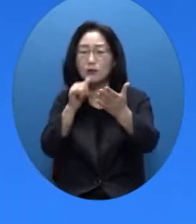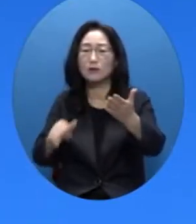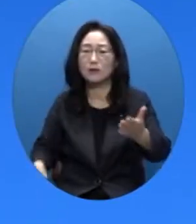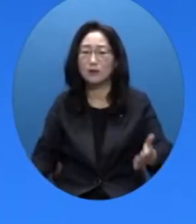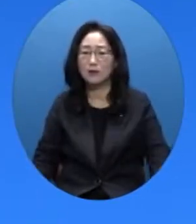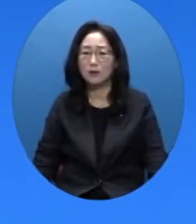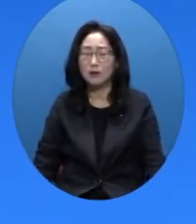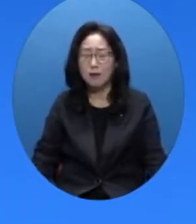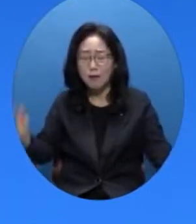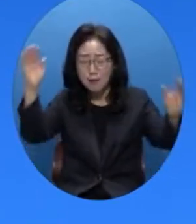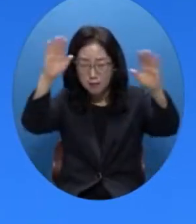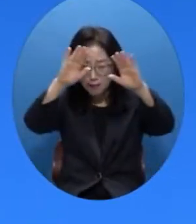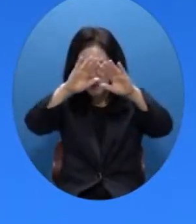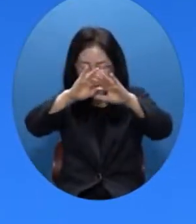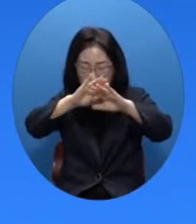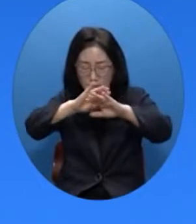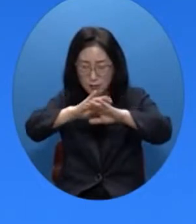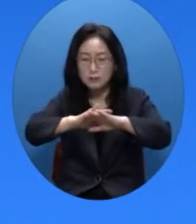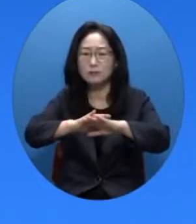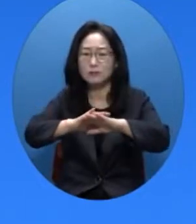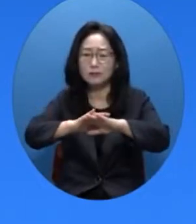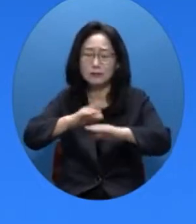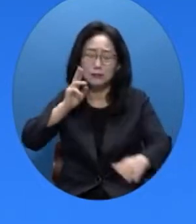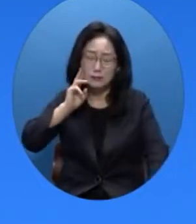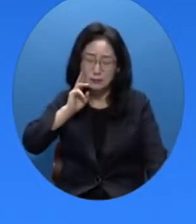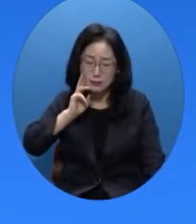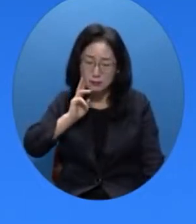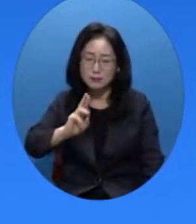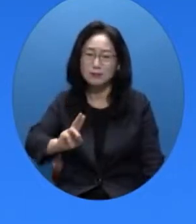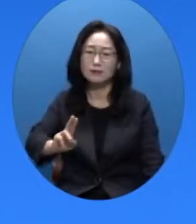어둠이 더궁 곳에 말할 수 없는